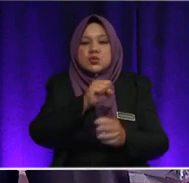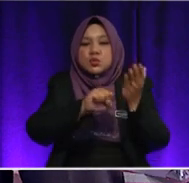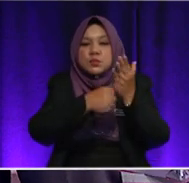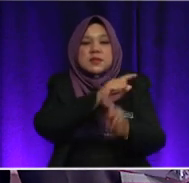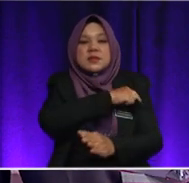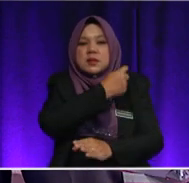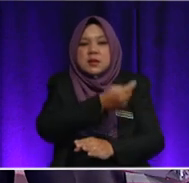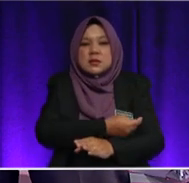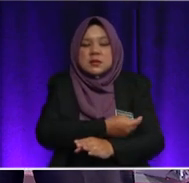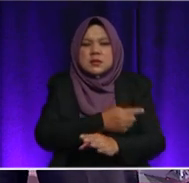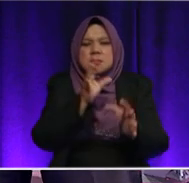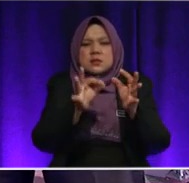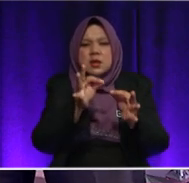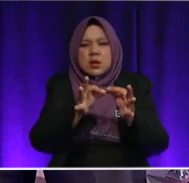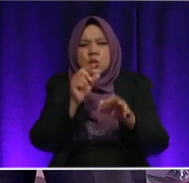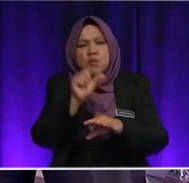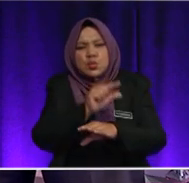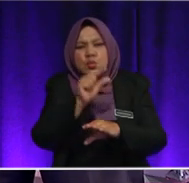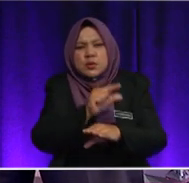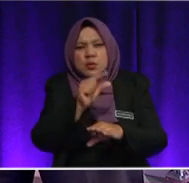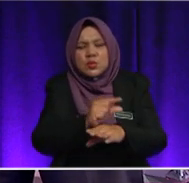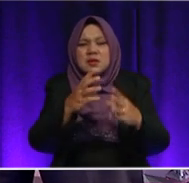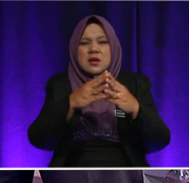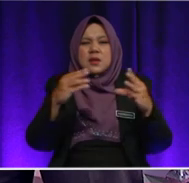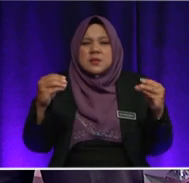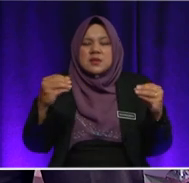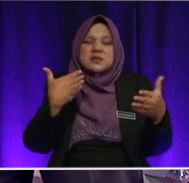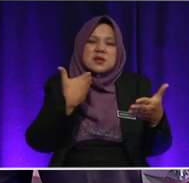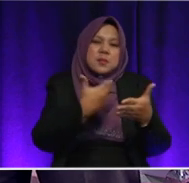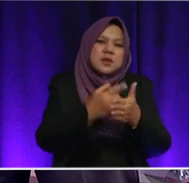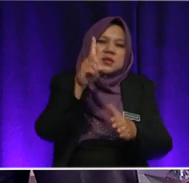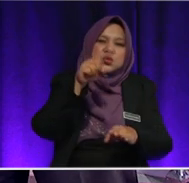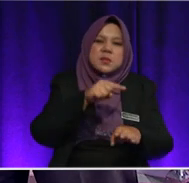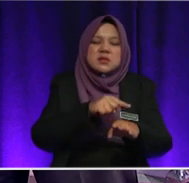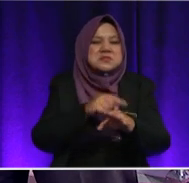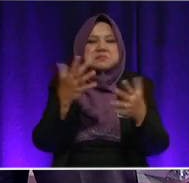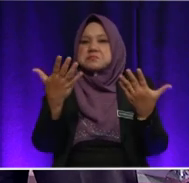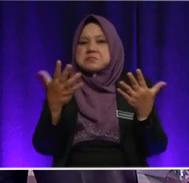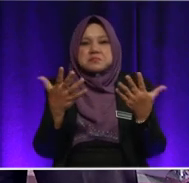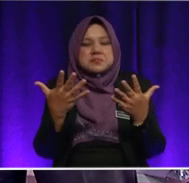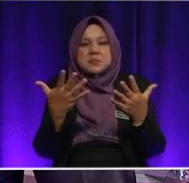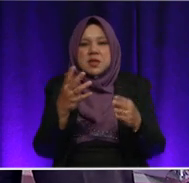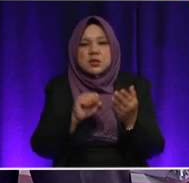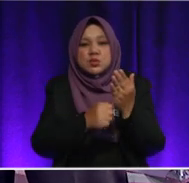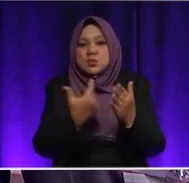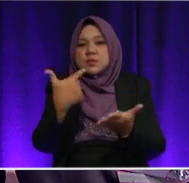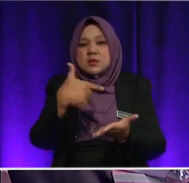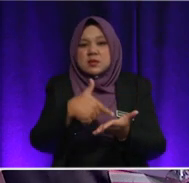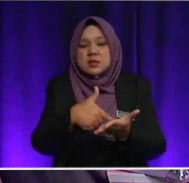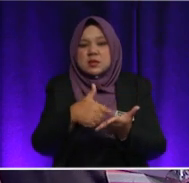sebut tadi oke karena sumber ini kita habis sampai situ masih kita tak ada sumber makanan